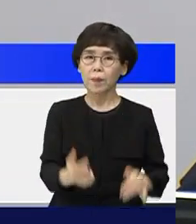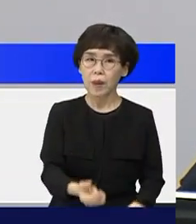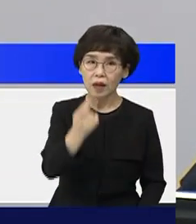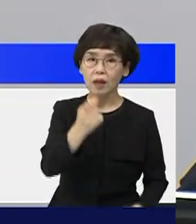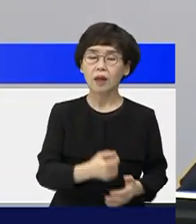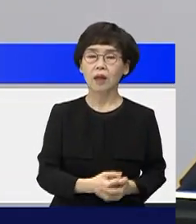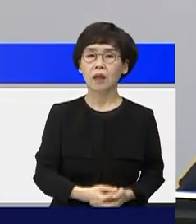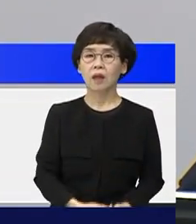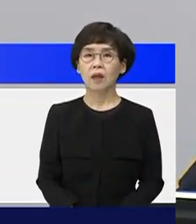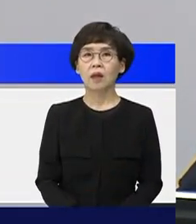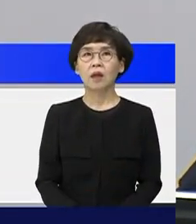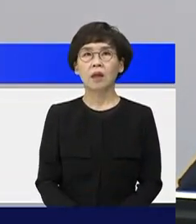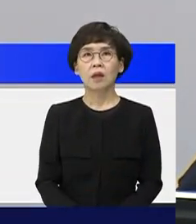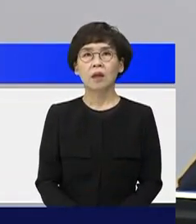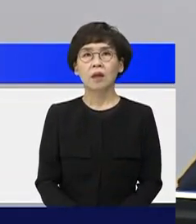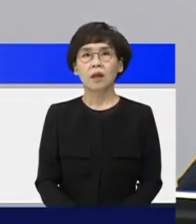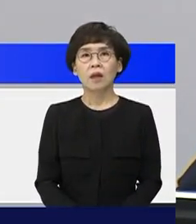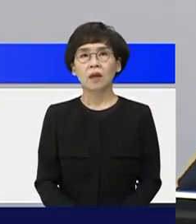안에